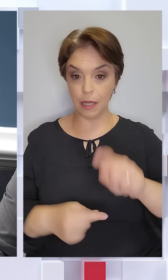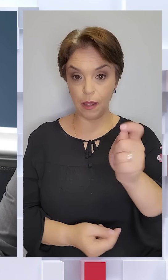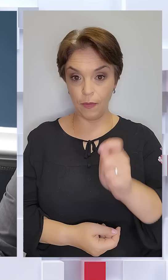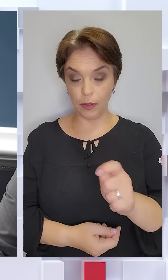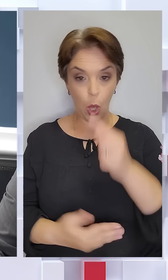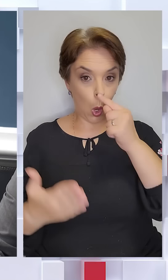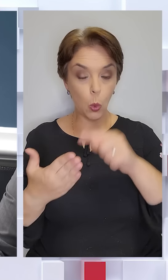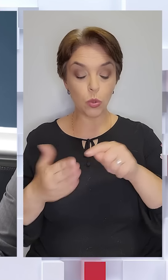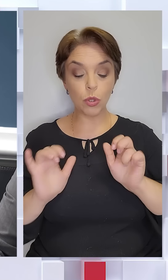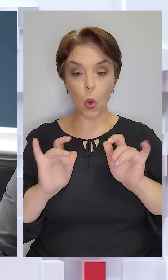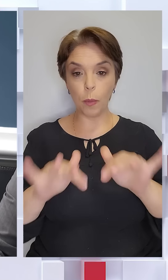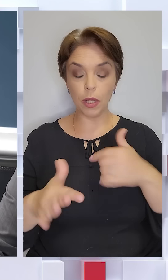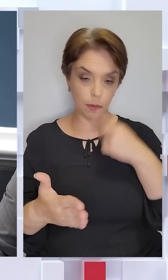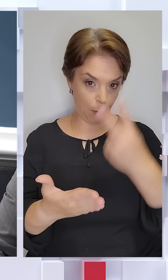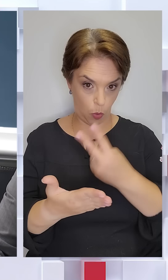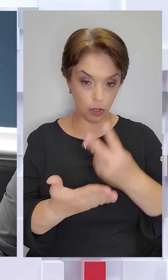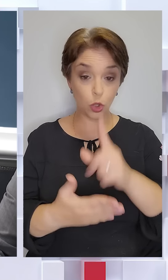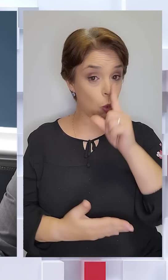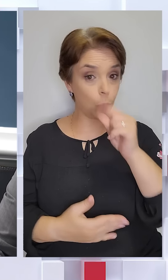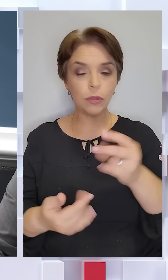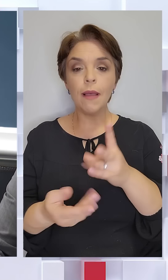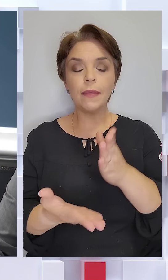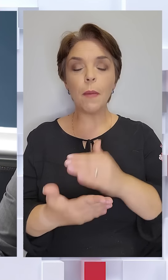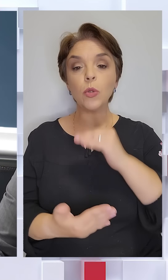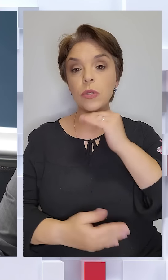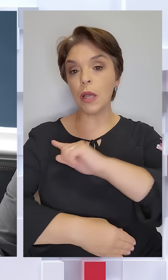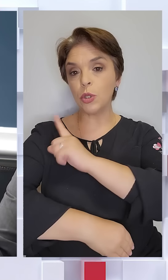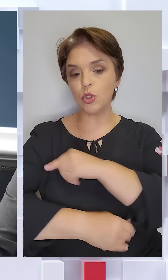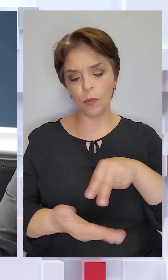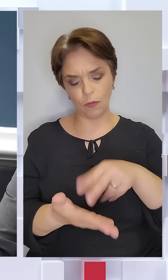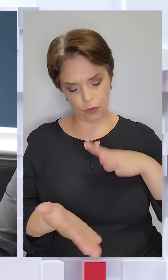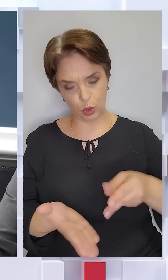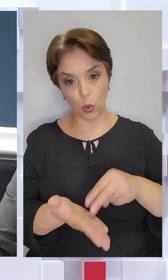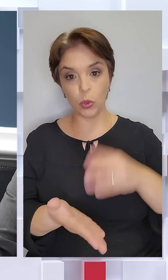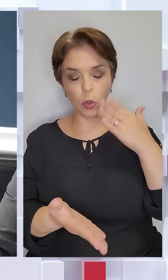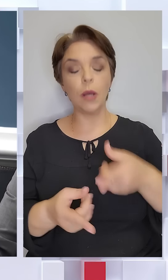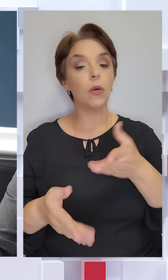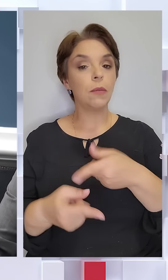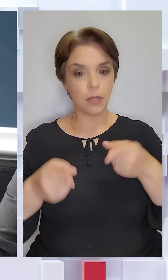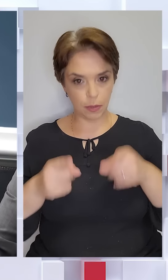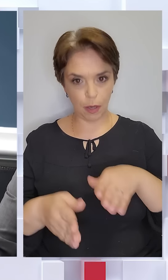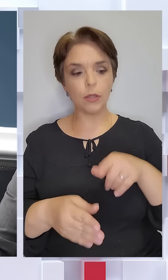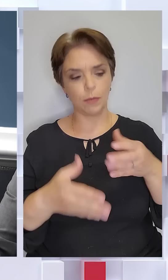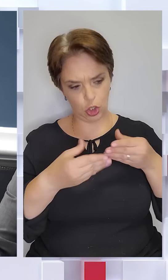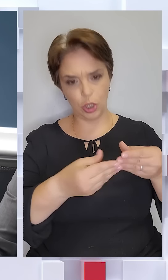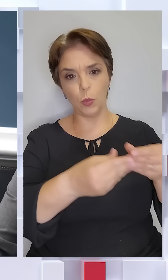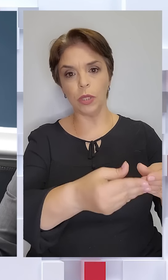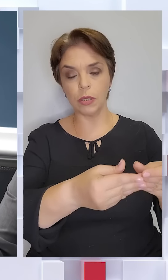війни. Курською операцією ми показали, що Путін не має достатньо сил, щоб встояти, коли ми справді чинимо тиск.